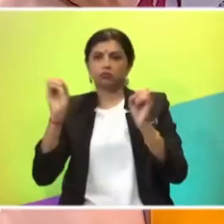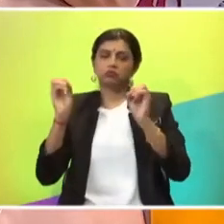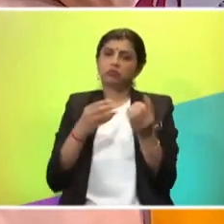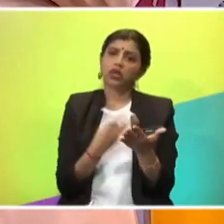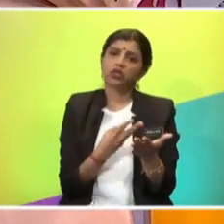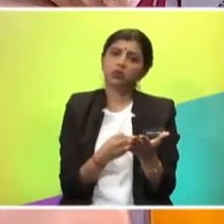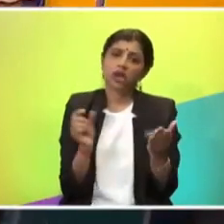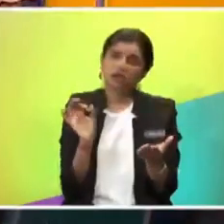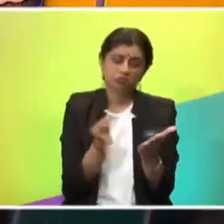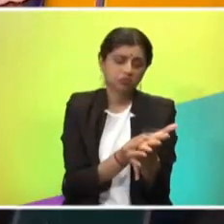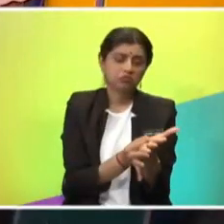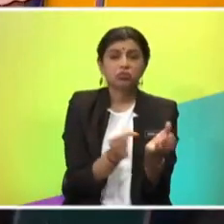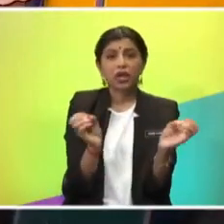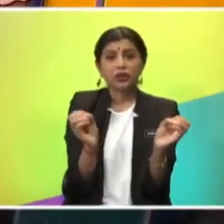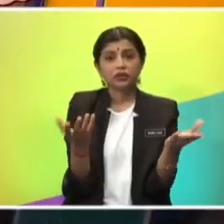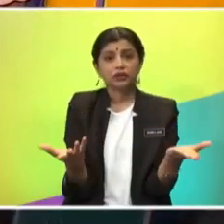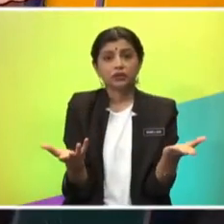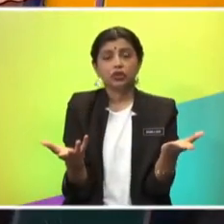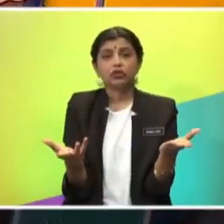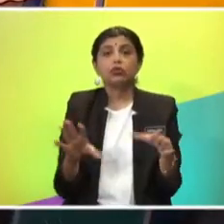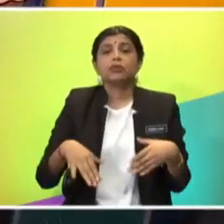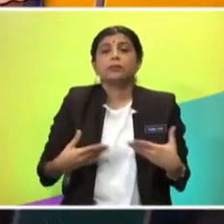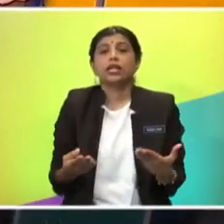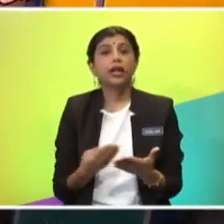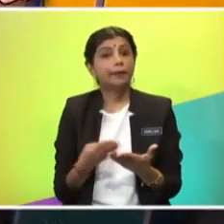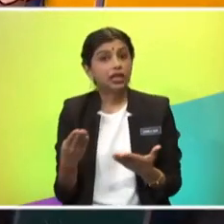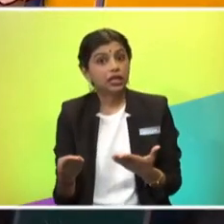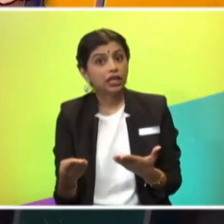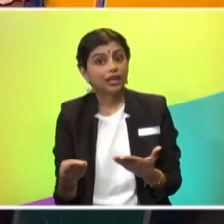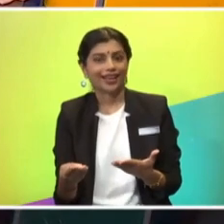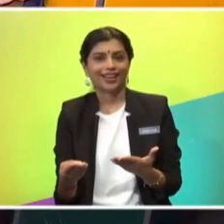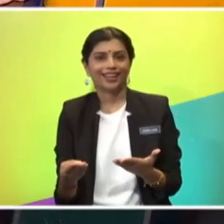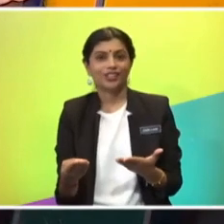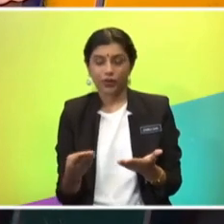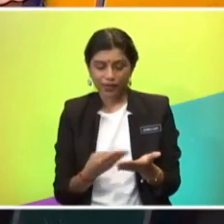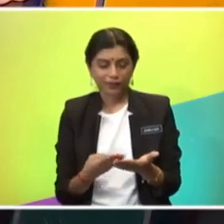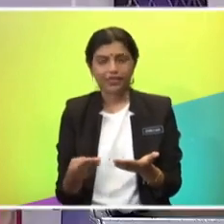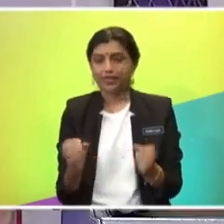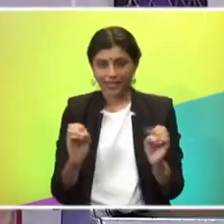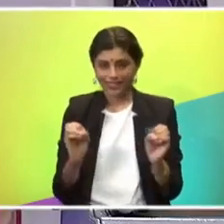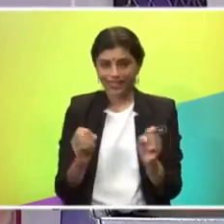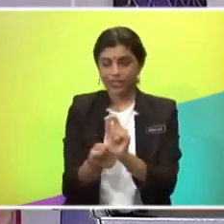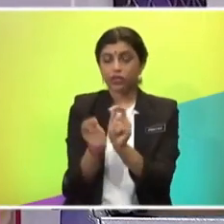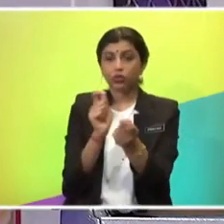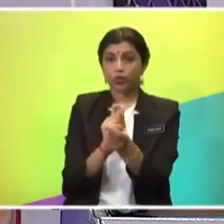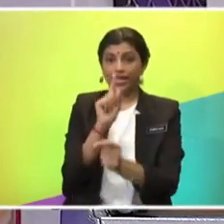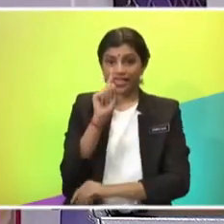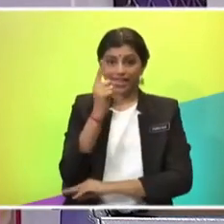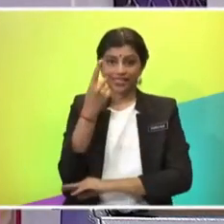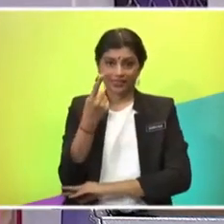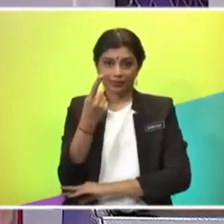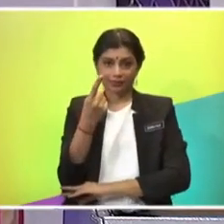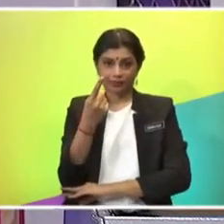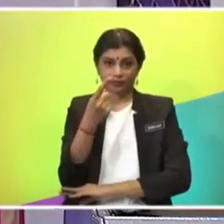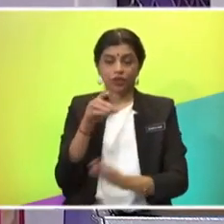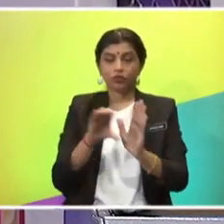mereka memperolehi barang keperluan mereka melalui pertukaran dan persetujuan di antara dua belah pihak. Okey, dan